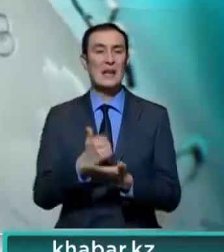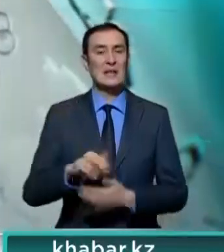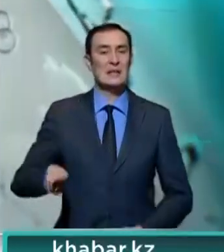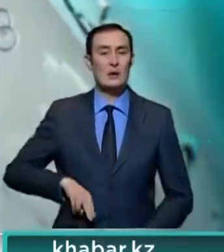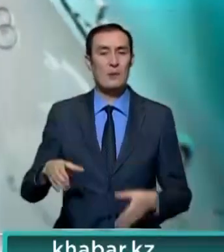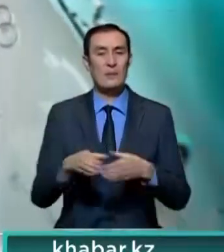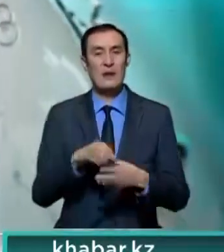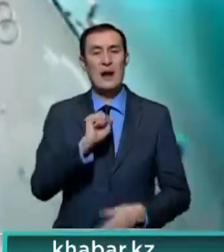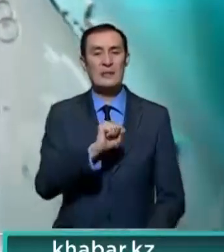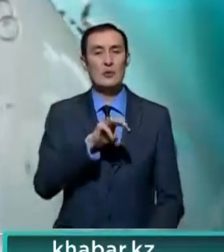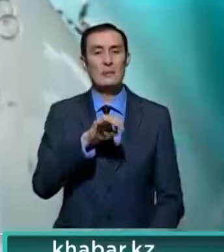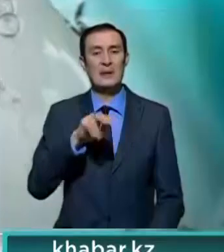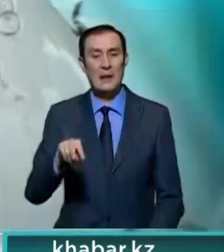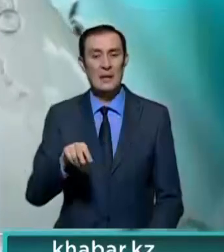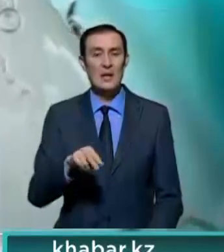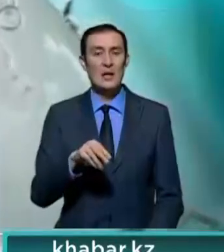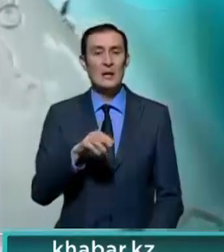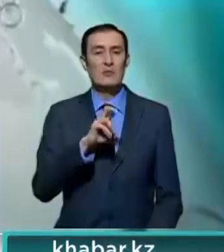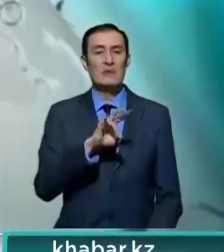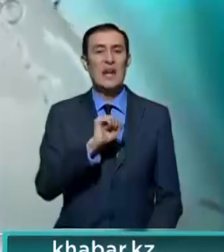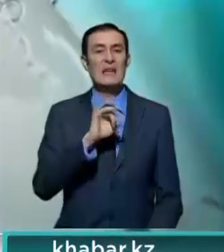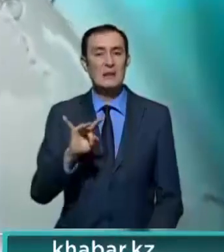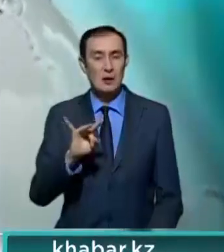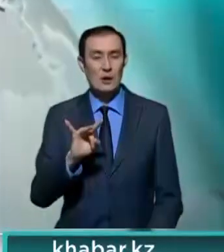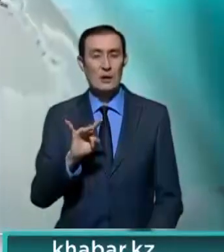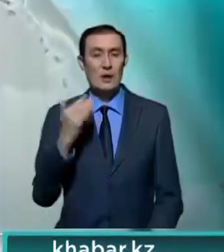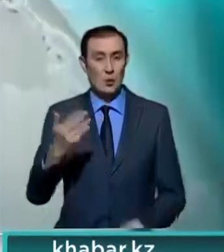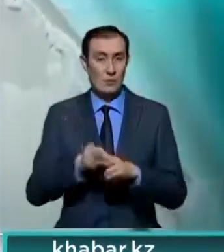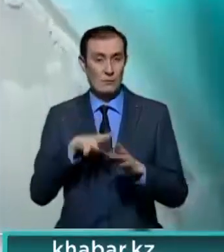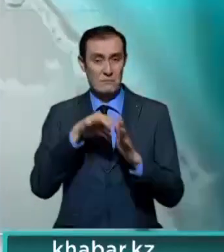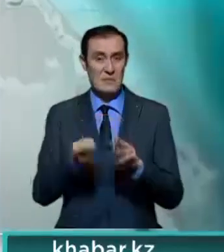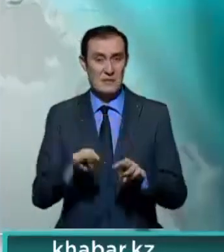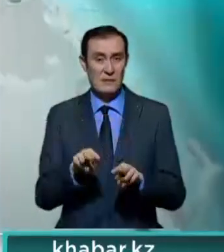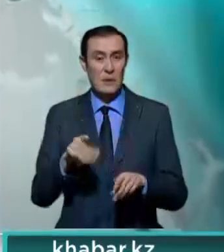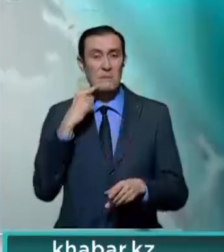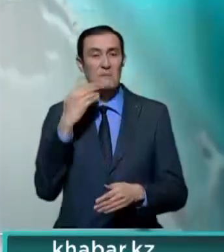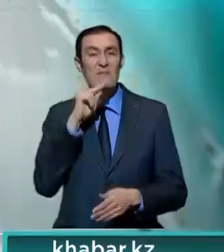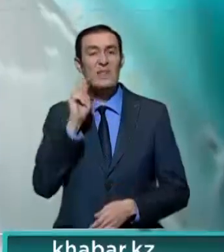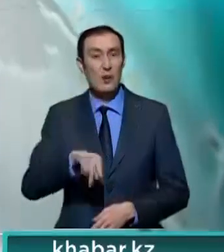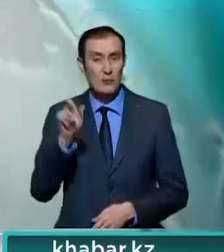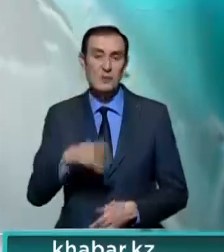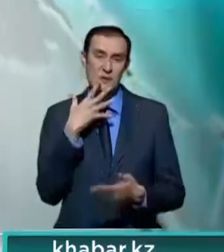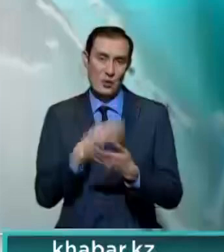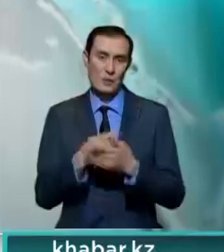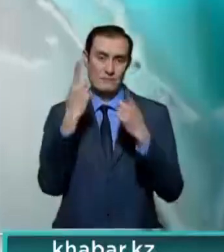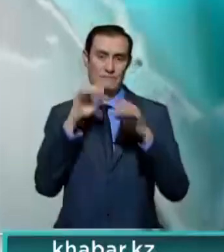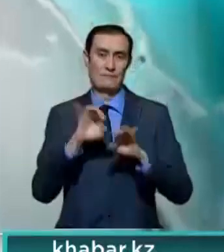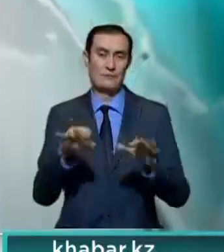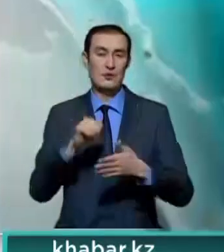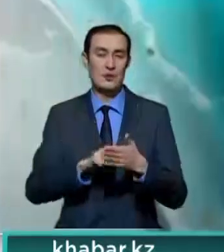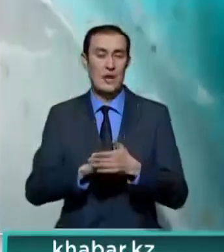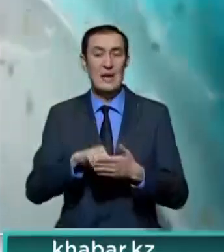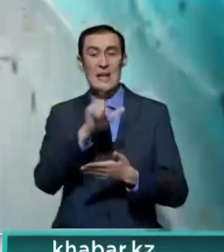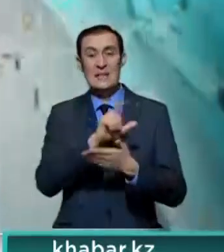гендиректор ArcelorMittal Темиртау Биджу Наир, причисленный министром ПЧС к подозреваемым, сделал свое заявление.